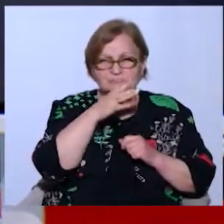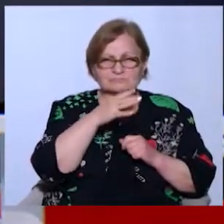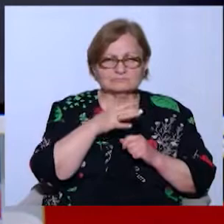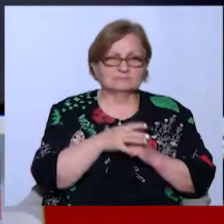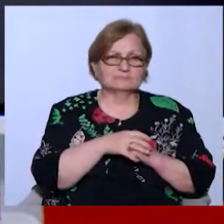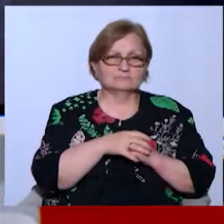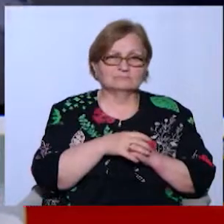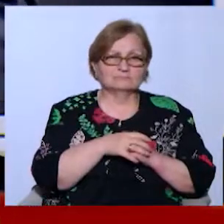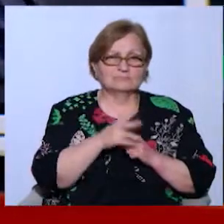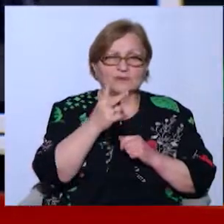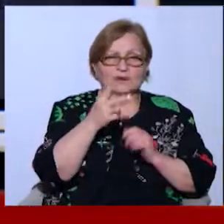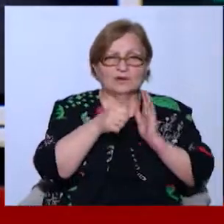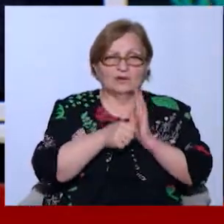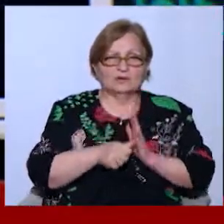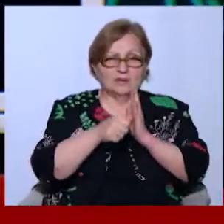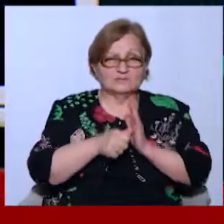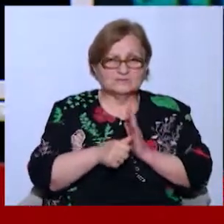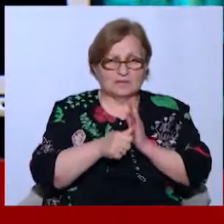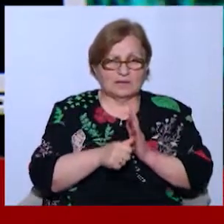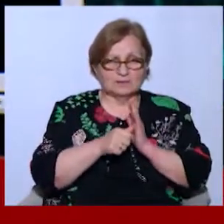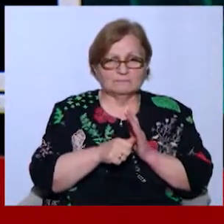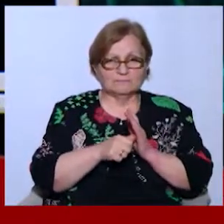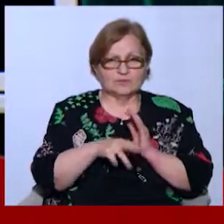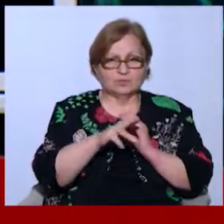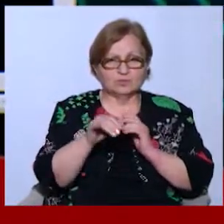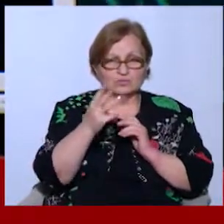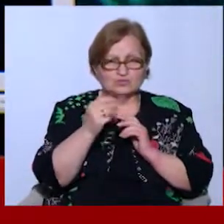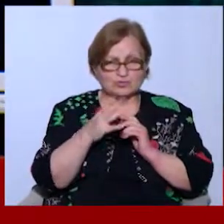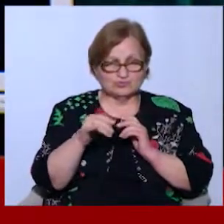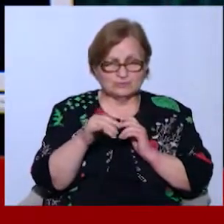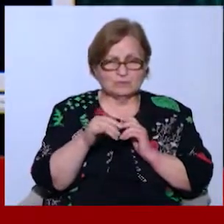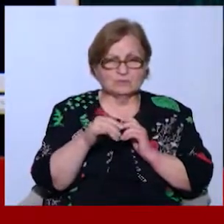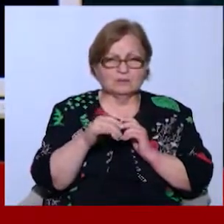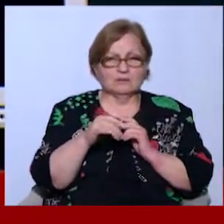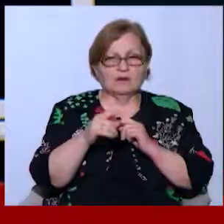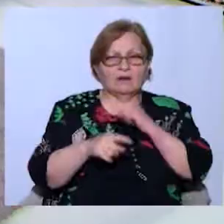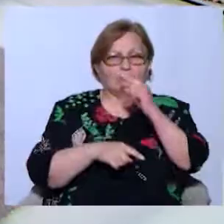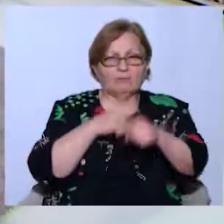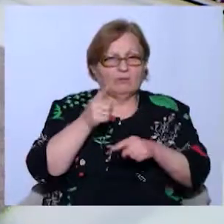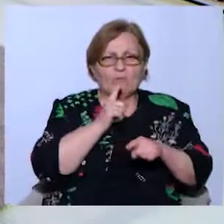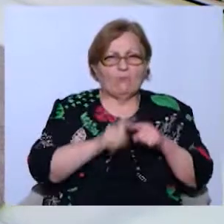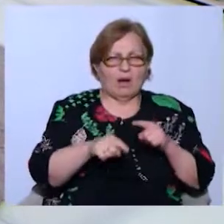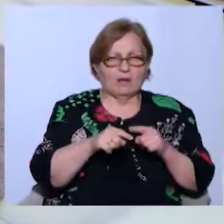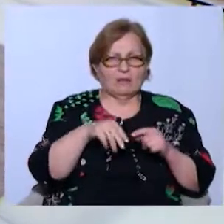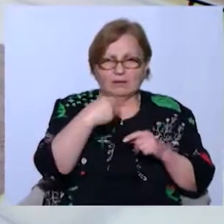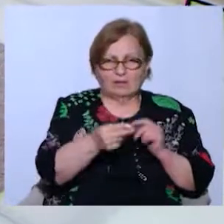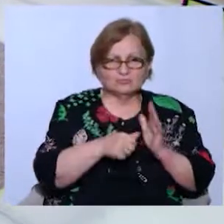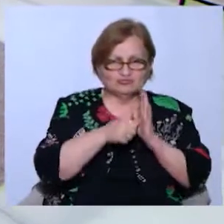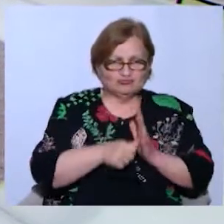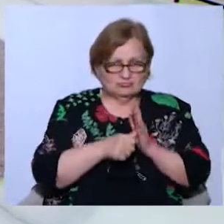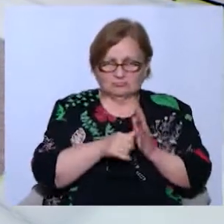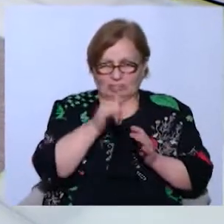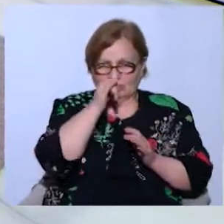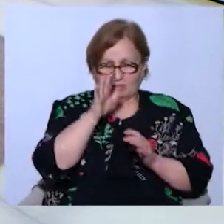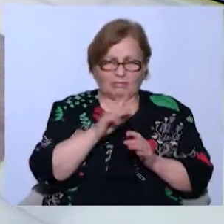მაგალითად 2-6-იანი, ხო, ხა დუშაში ეგრეთ წოდებული, რომ გამორიცხულია, რომ შემდეგ გაგორეზებასე ასევე დუშაში მოვიდეს, იმიტომ რომ ნუ შაშის